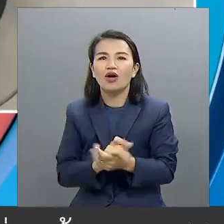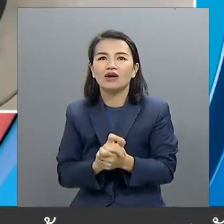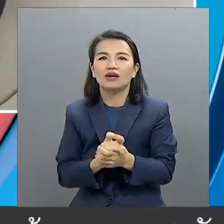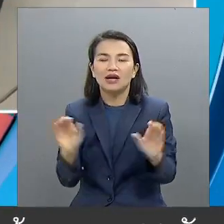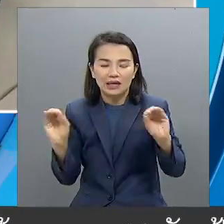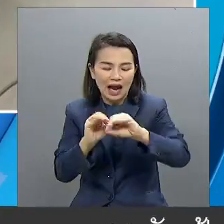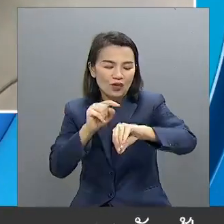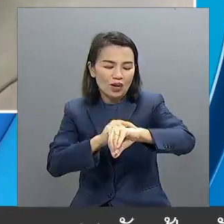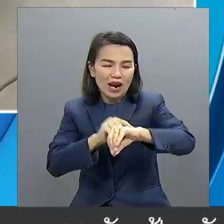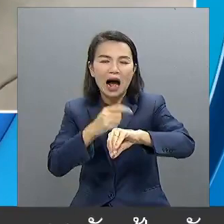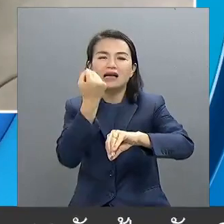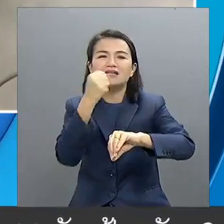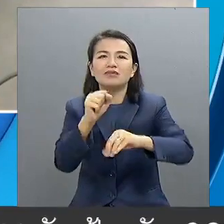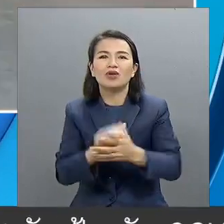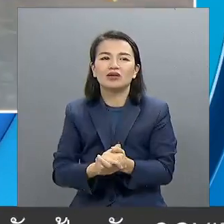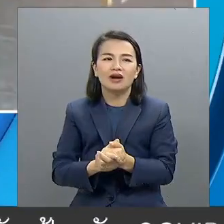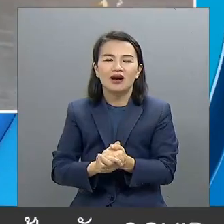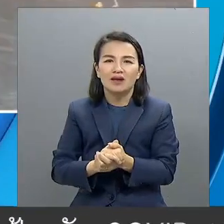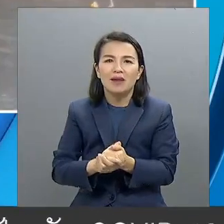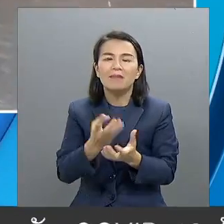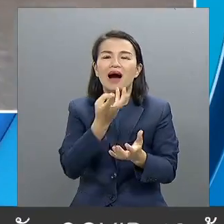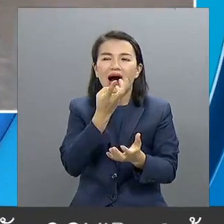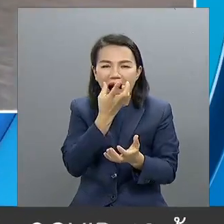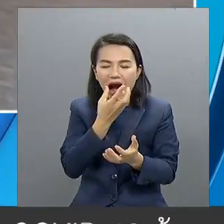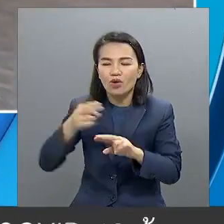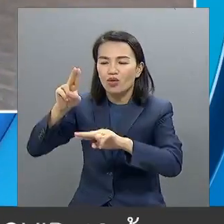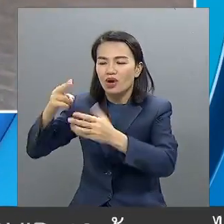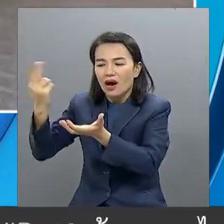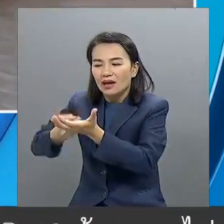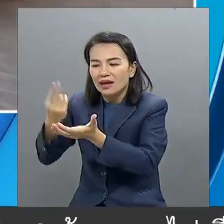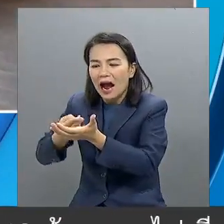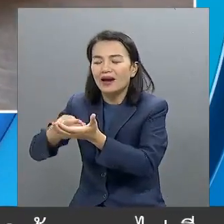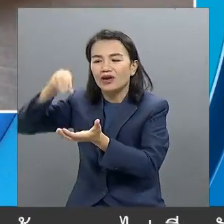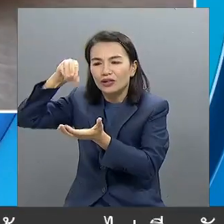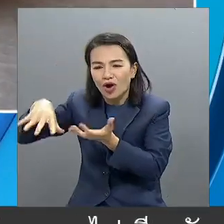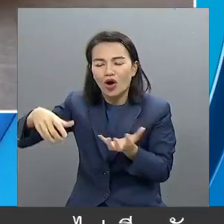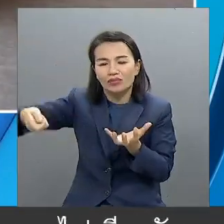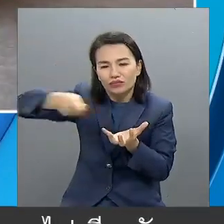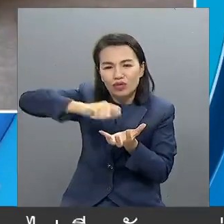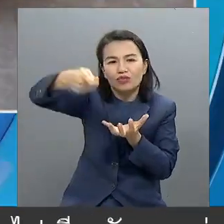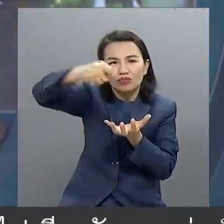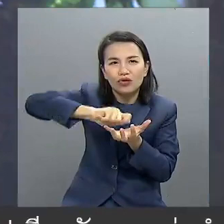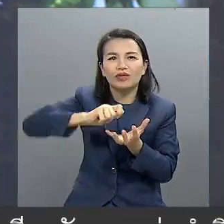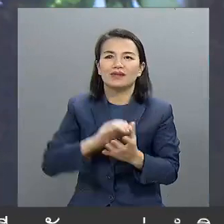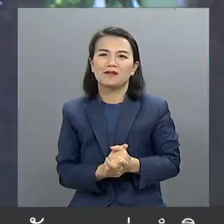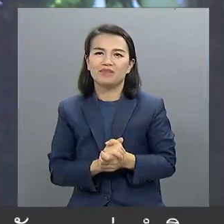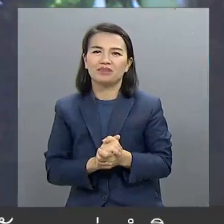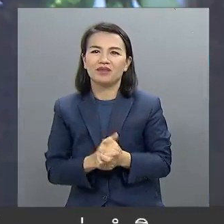กัเข้าสวยรอนร้อนแล้วก็ไขเดียวนะคผชม โอ้โห ปลาสลดอสัหน่อยหนึ่อร่อยเลย อ่ะอยู่แะ รู้